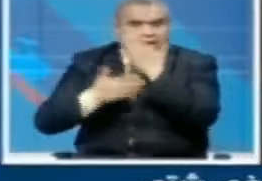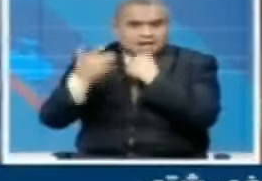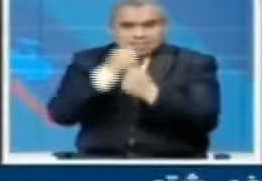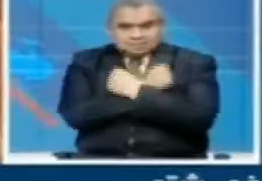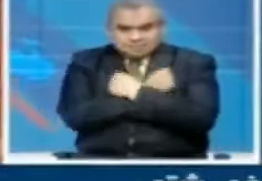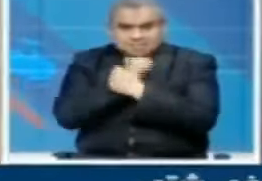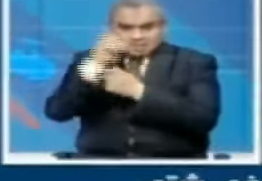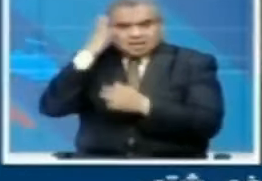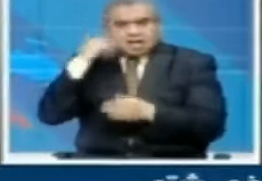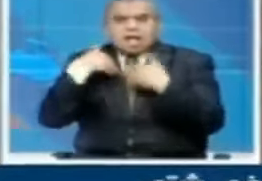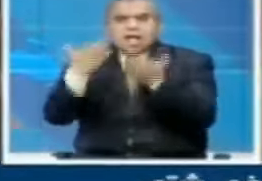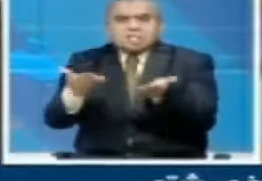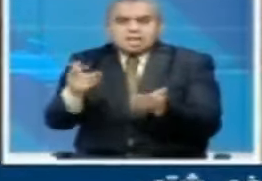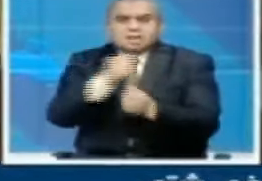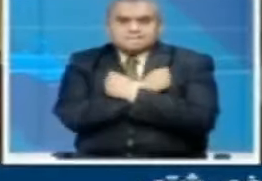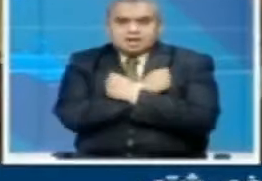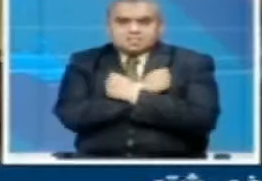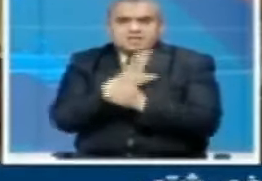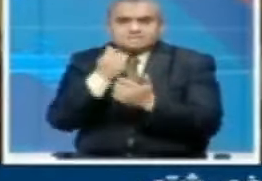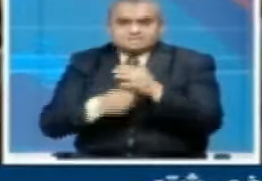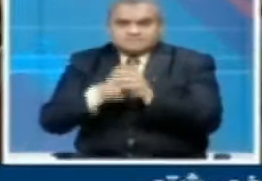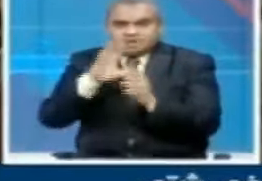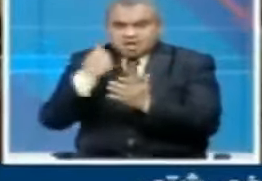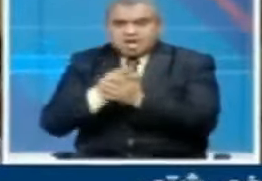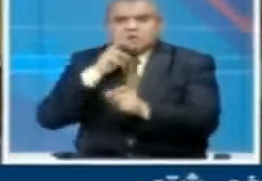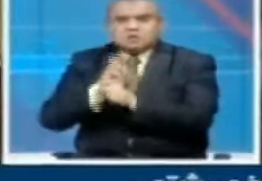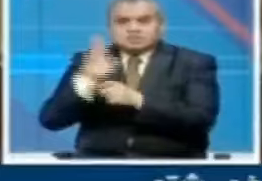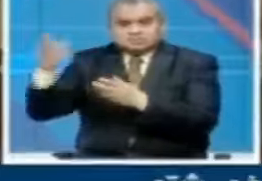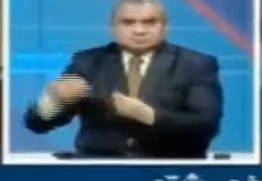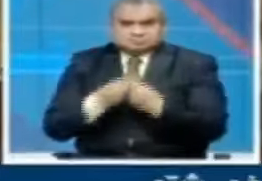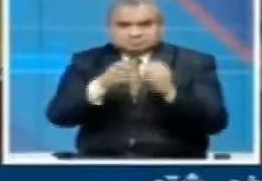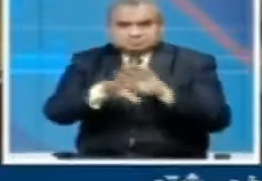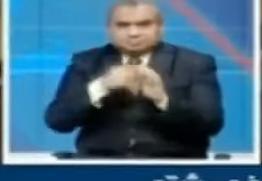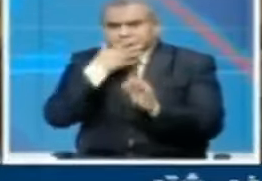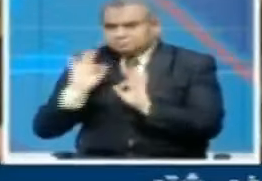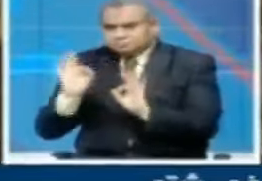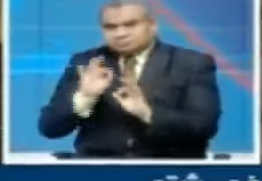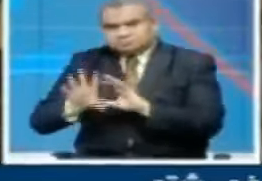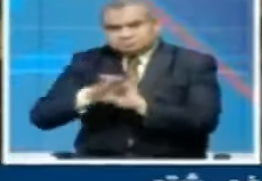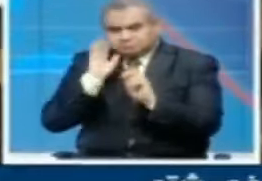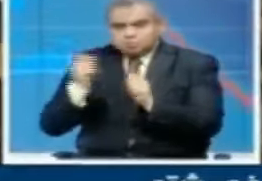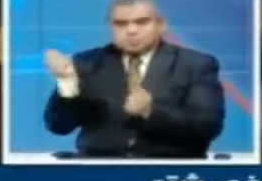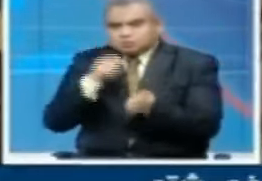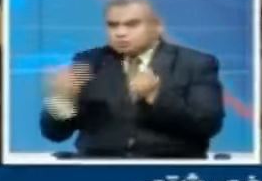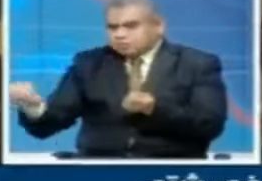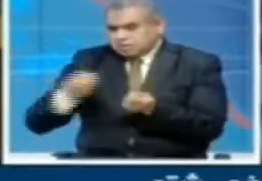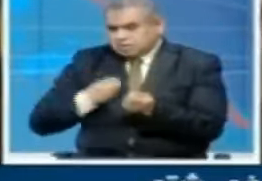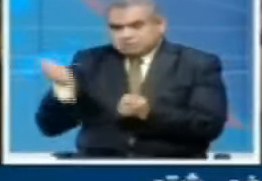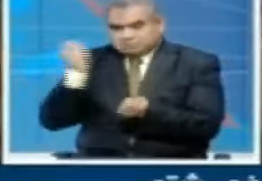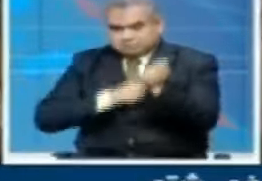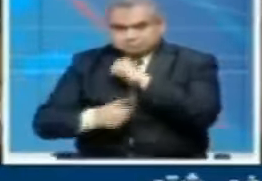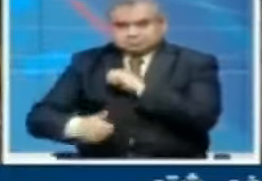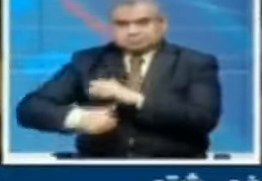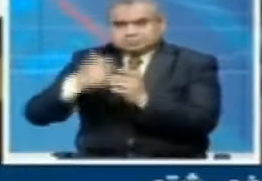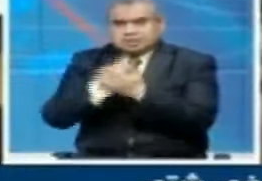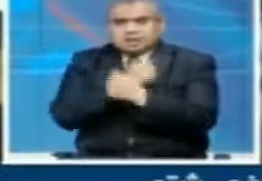أن يتبرعوا بها للمتحف، أو أن يتم الاستعانة بها في صناعة قطع مماثلة بما يؤدي إلى عودة المتحف